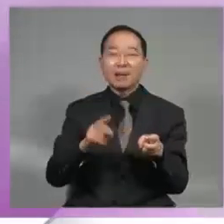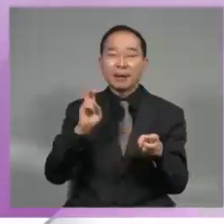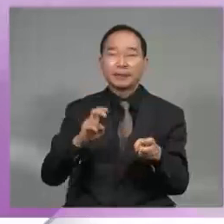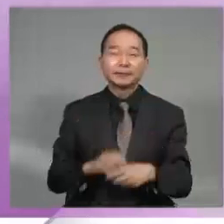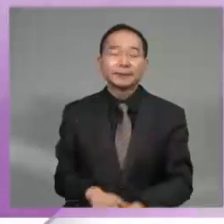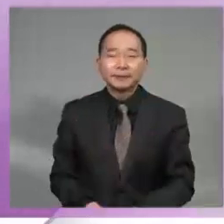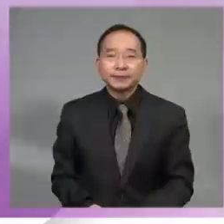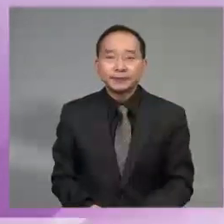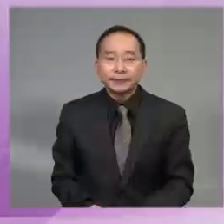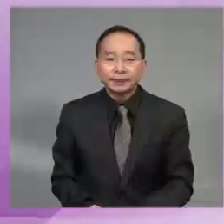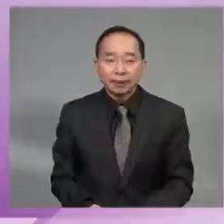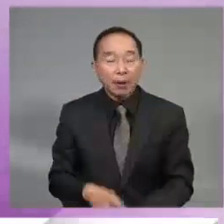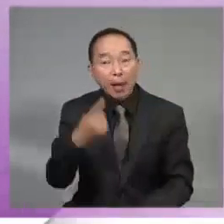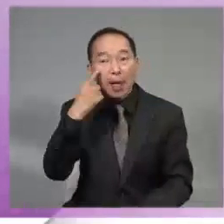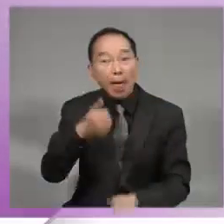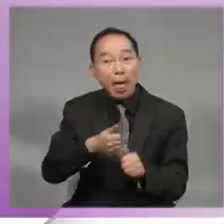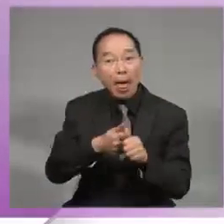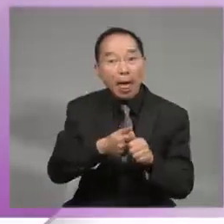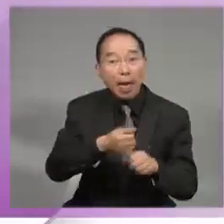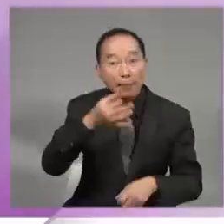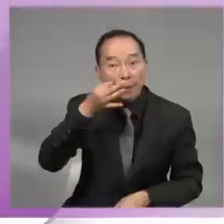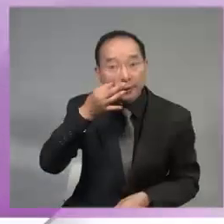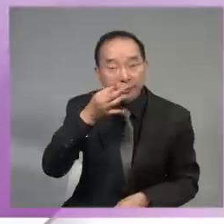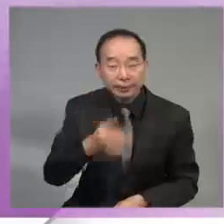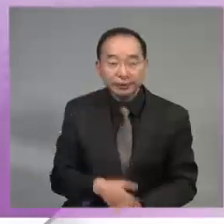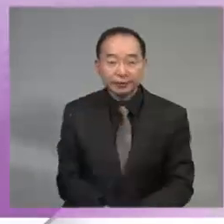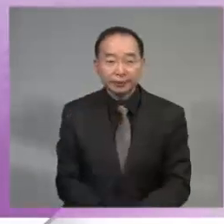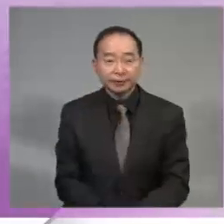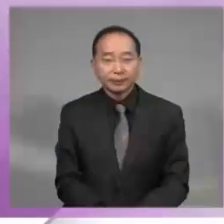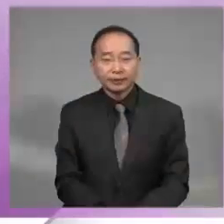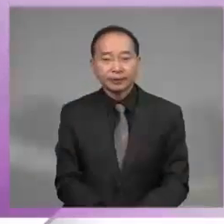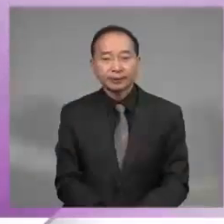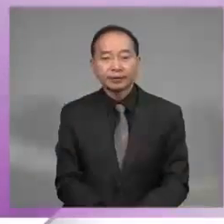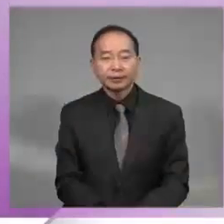예. 따라가 보도록 하겠습니다.